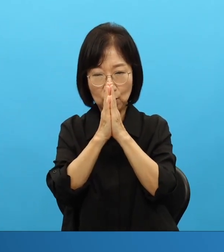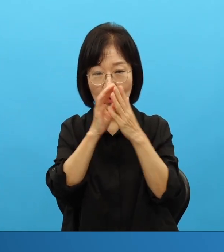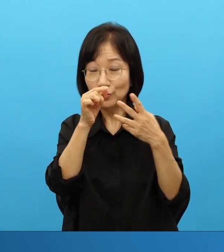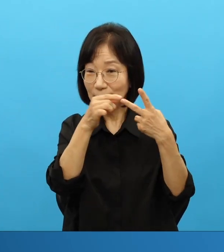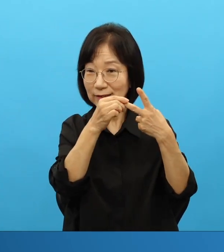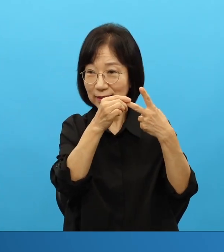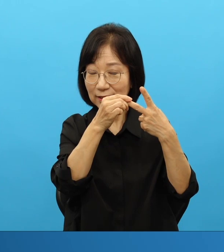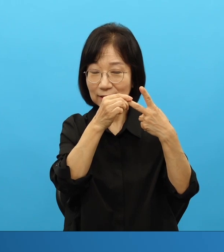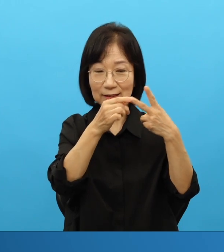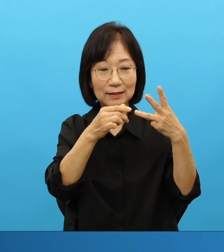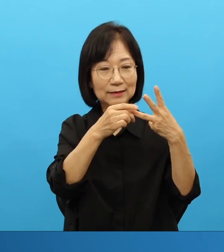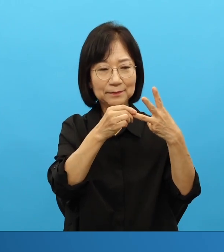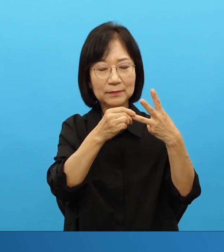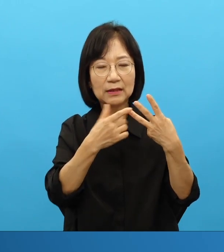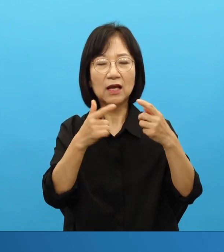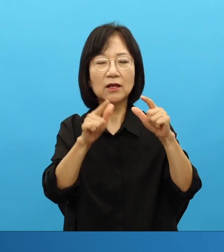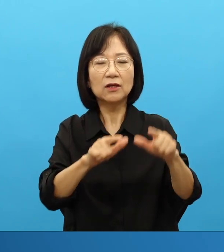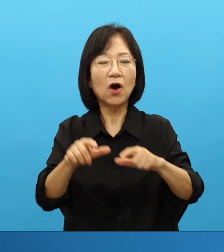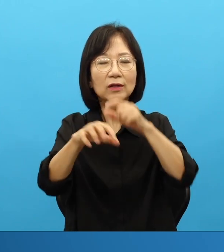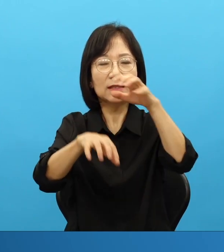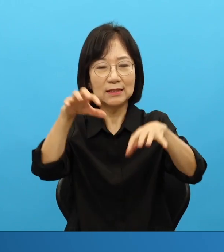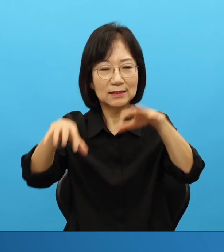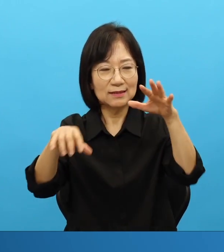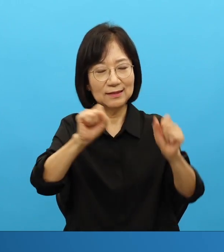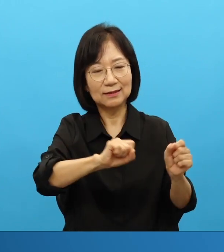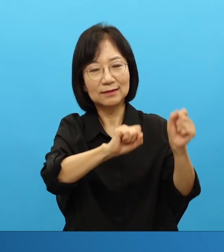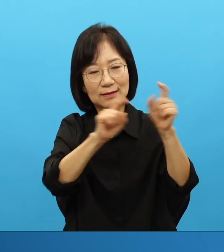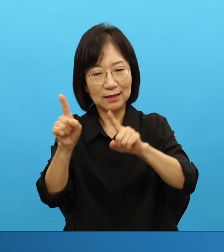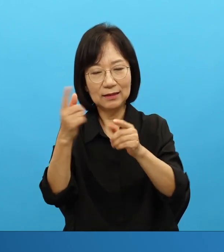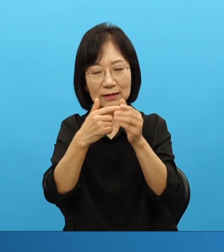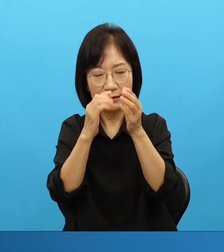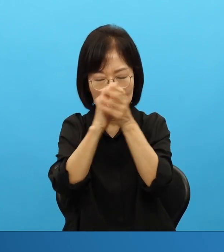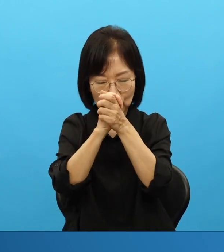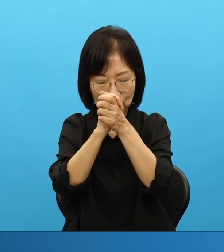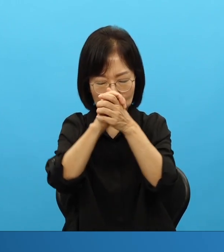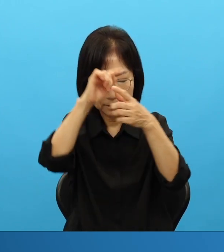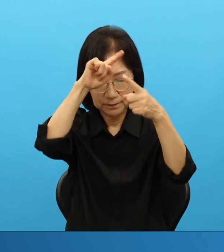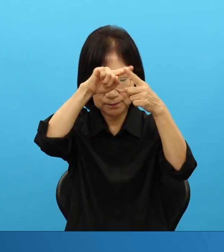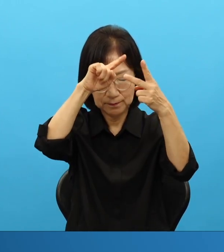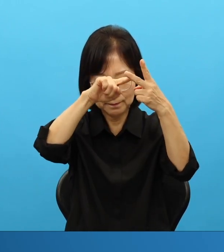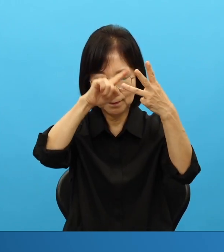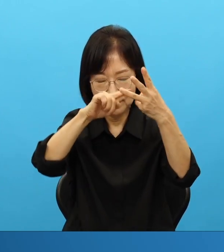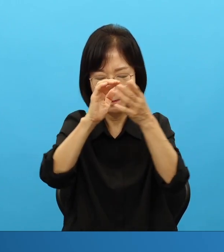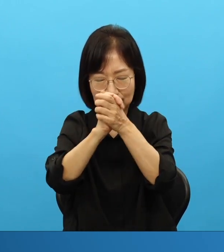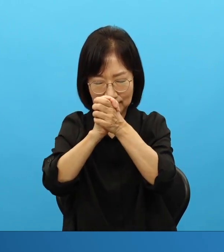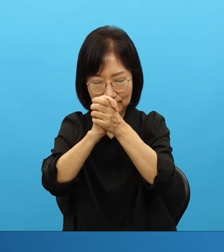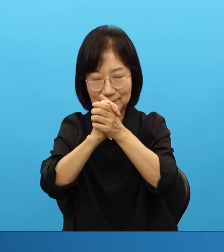to restore and revive your body. 현장 살리는 기도. And the prayer to save the field.